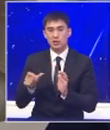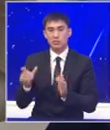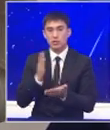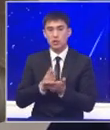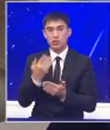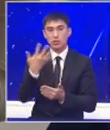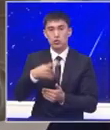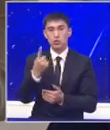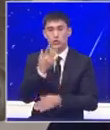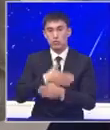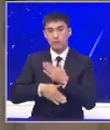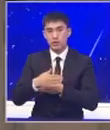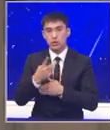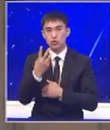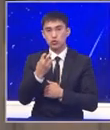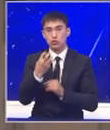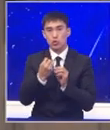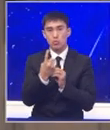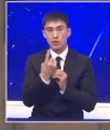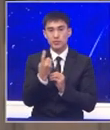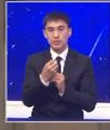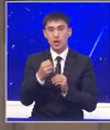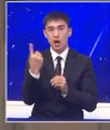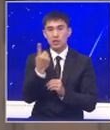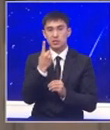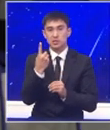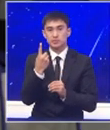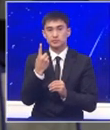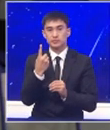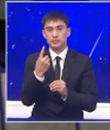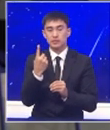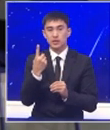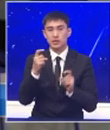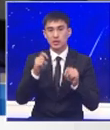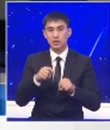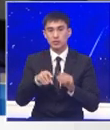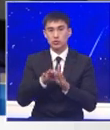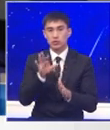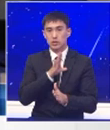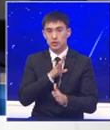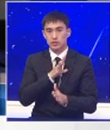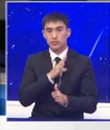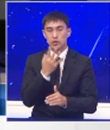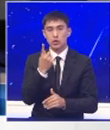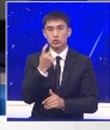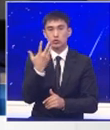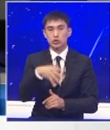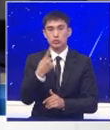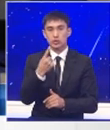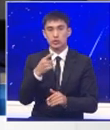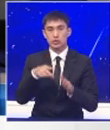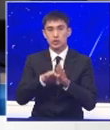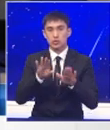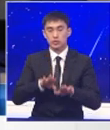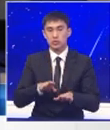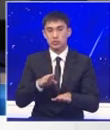мүмкіндігі шектеулі азамат, ал 311-і алғашқы дауыс беру құқығына ие болған жандар. 155-ші сайлау учаскісінде 2099 сайлаушы